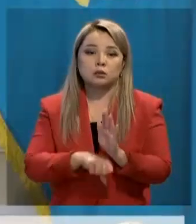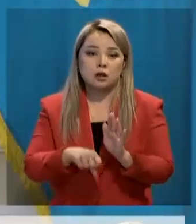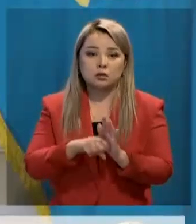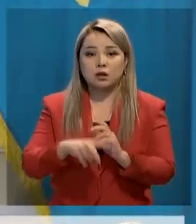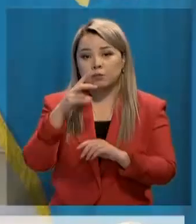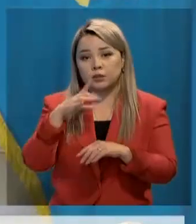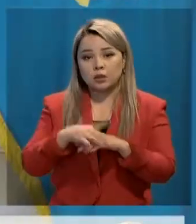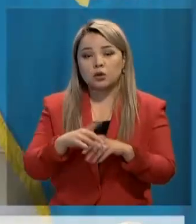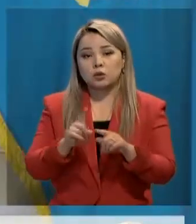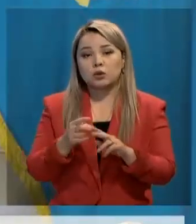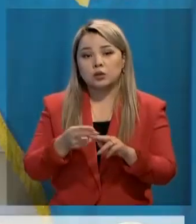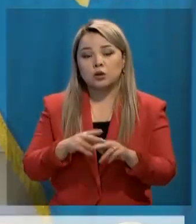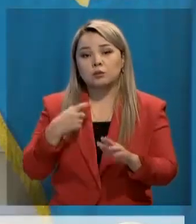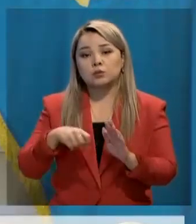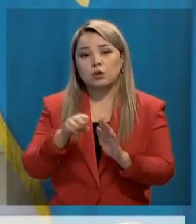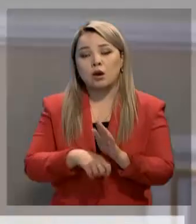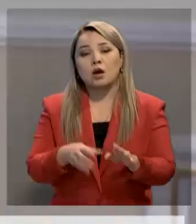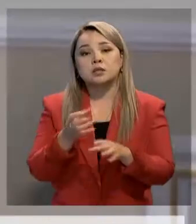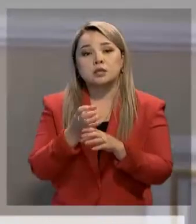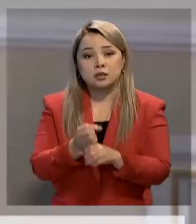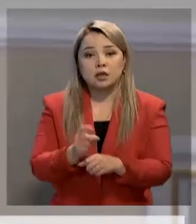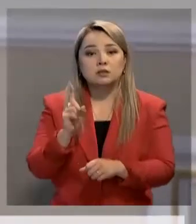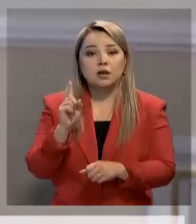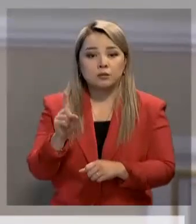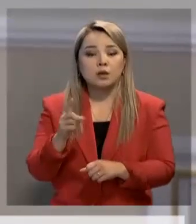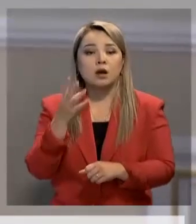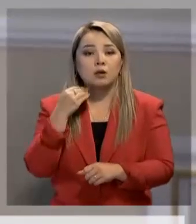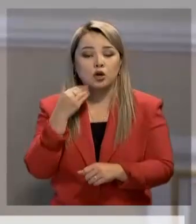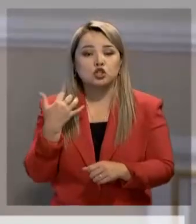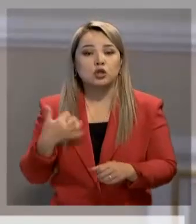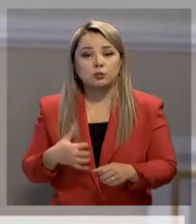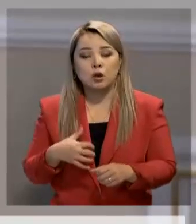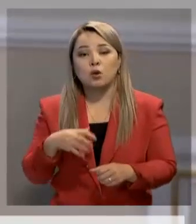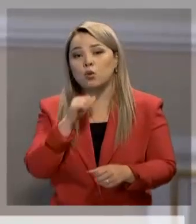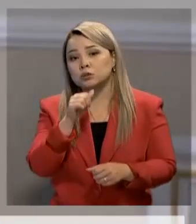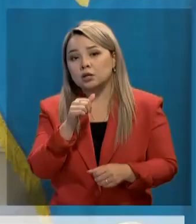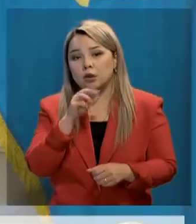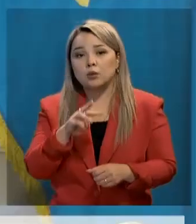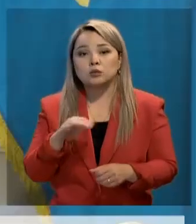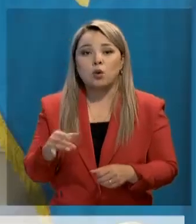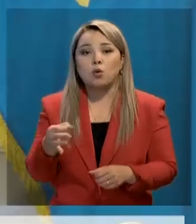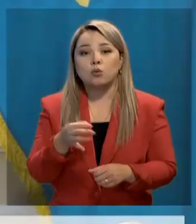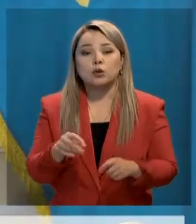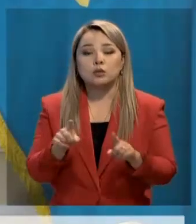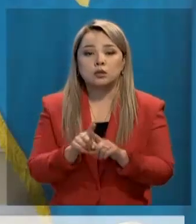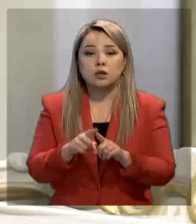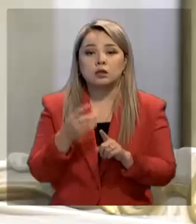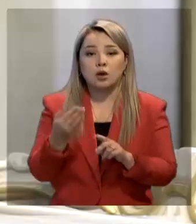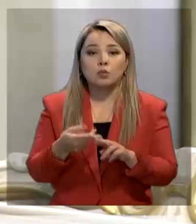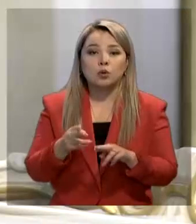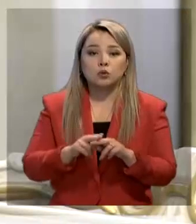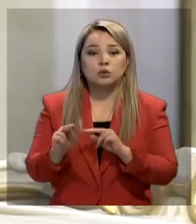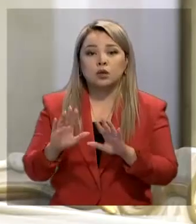салуы, яғни суицид азайды. Дегенмен Алматы, Жамбыл, Қостанай және Маңғыстау облыстарында